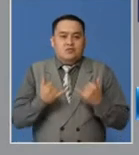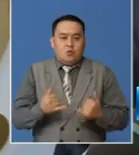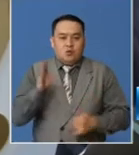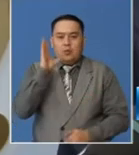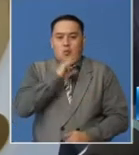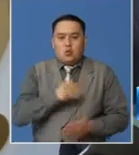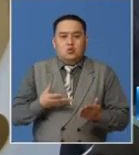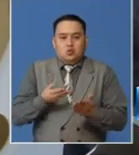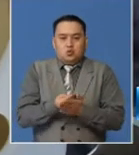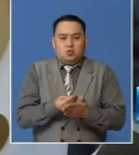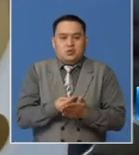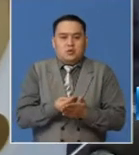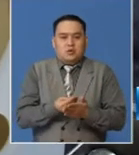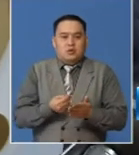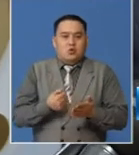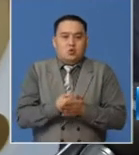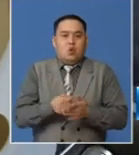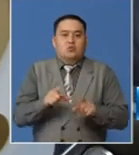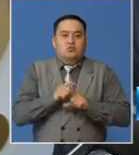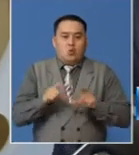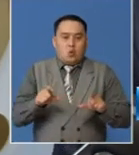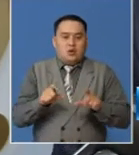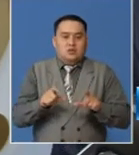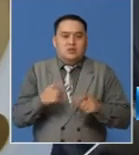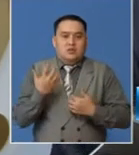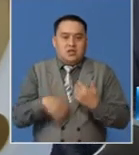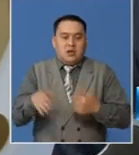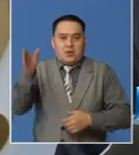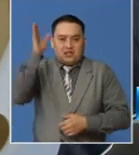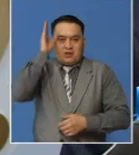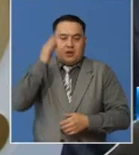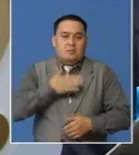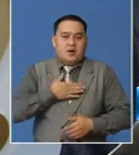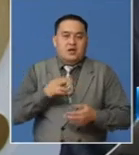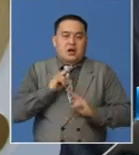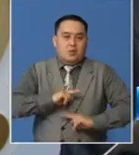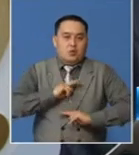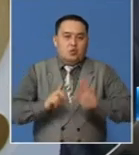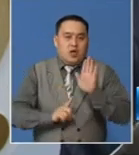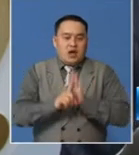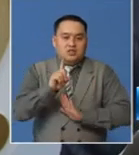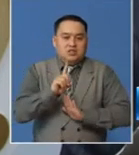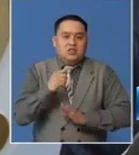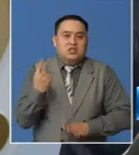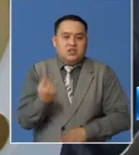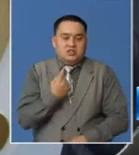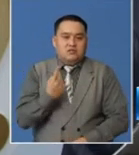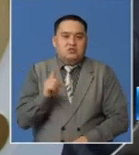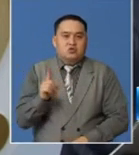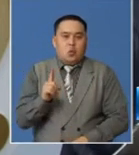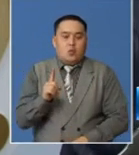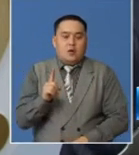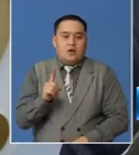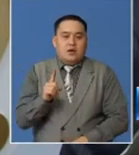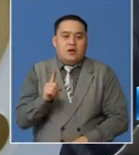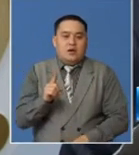можем субсидировать как дошкольное, так и среднее образование. Мы, в принципе, эту работу начали. Единственное, вот для того, чтобы